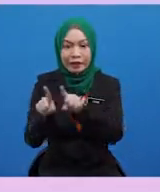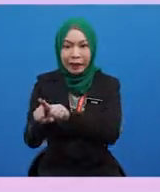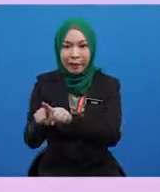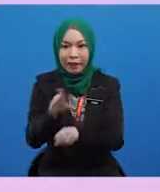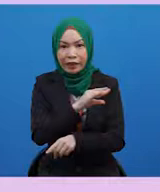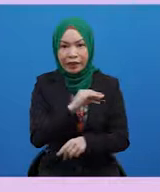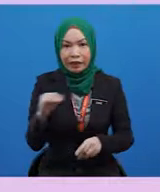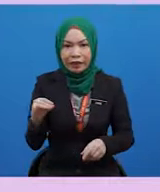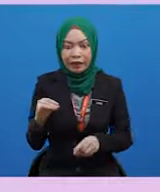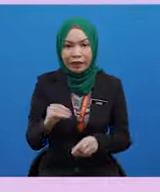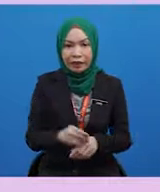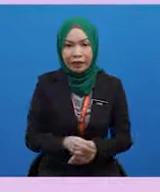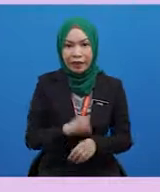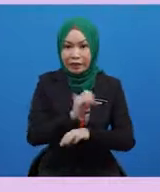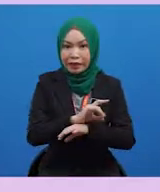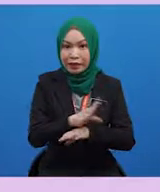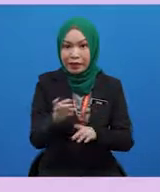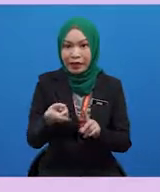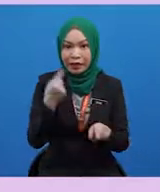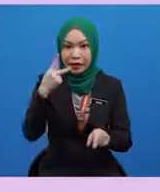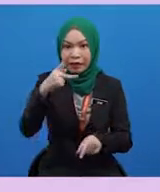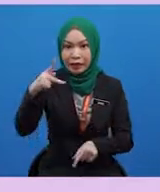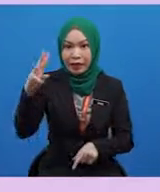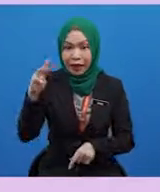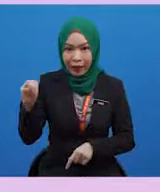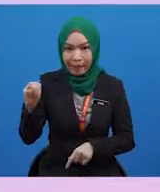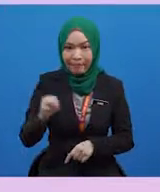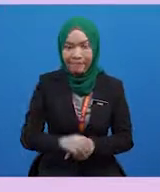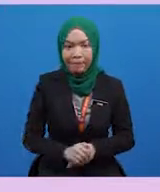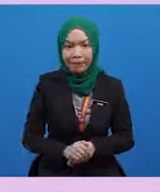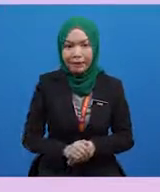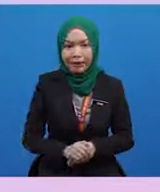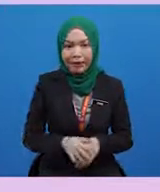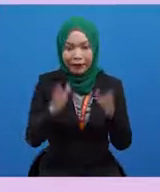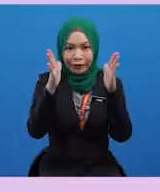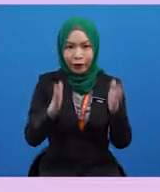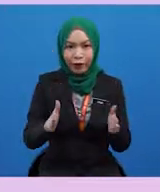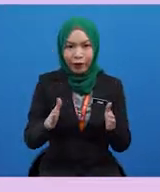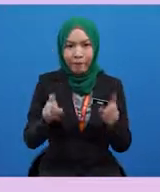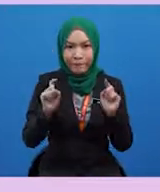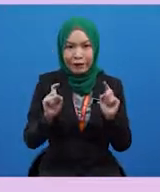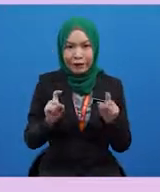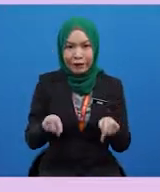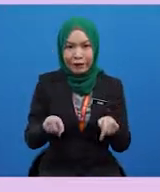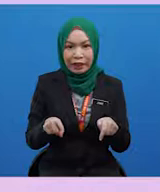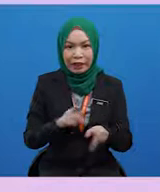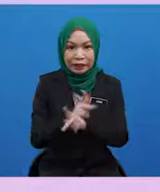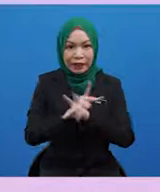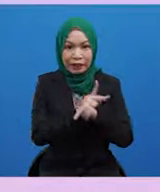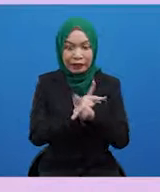diberikan oleh Kementerian Kesihatan Malaysia. Orang awam perlu menjaga kebersihan